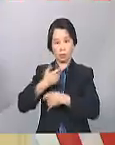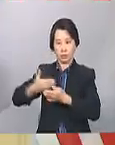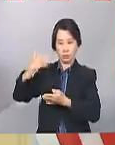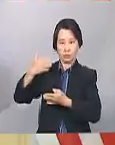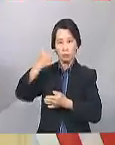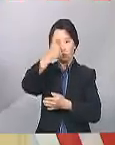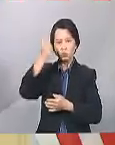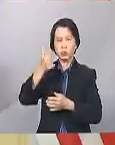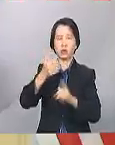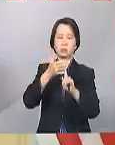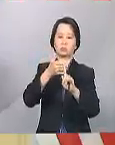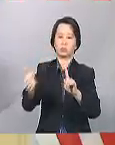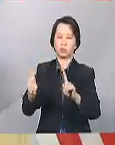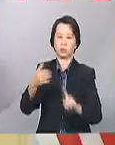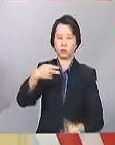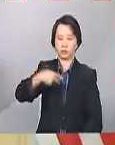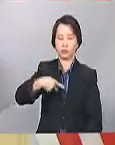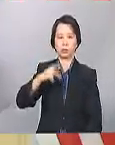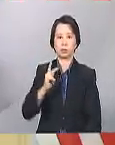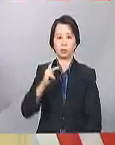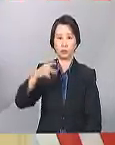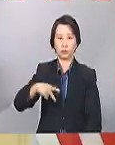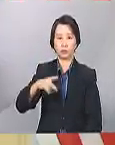engkar PKP yang merangkumi